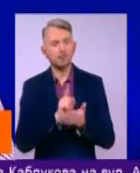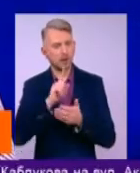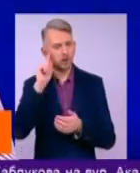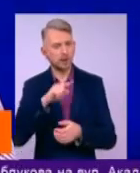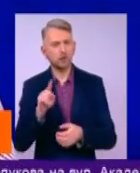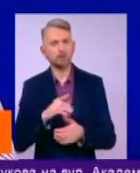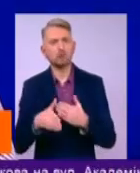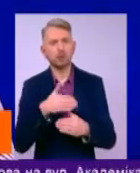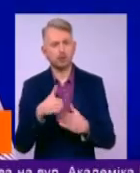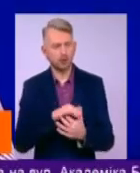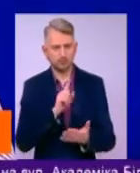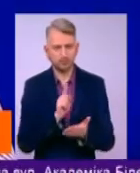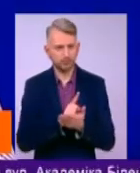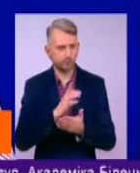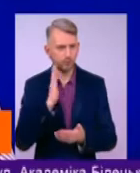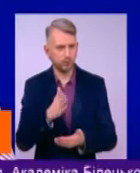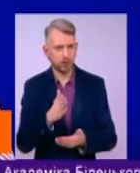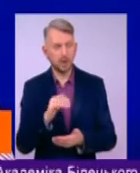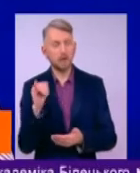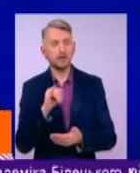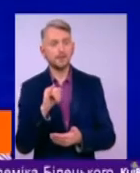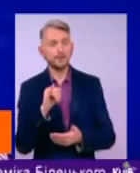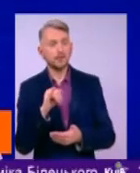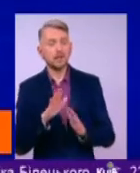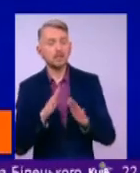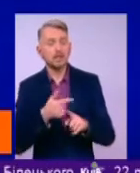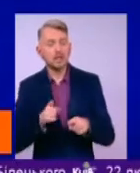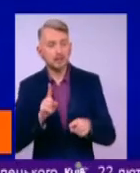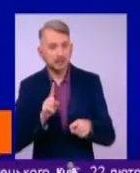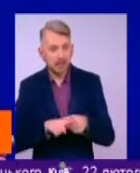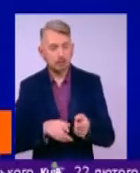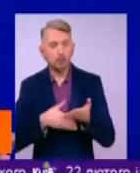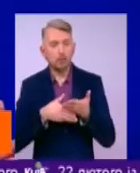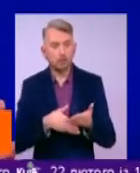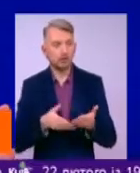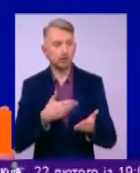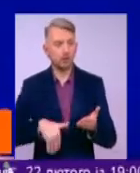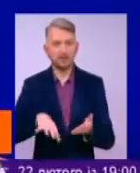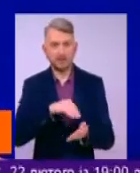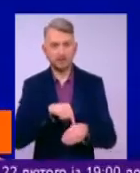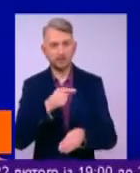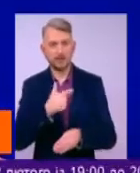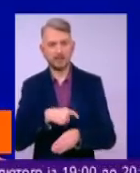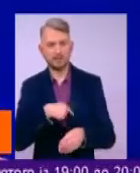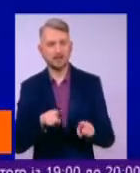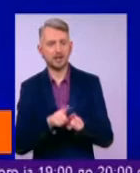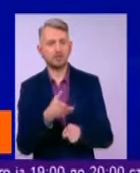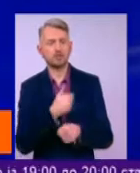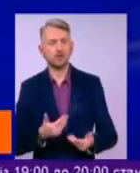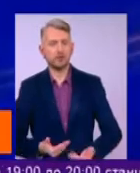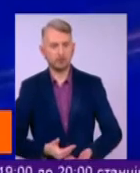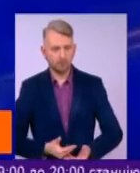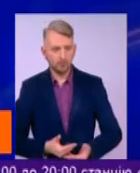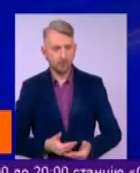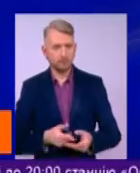що покарання буде безповоротним. І, власне кажучи, тільки це допоможе нам всім відчувати себе такими, що ми живемо в правовій